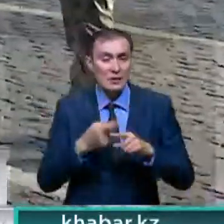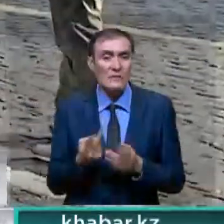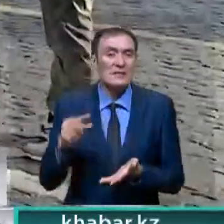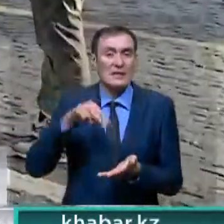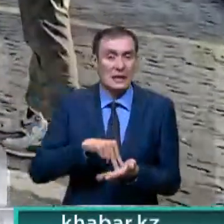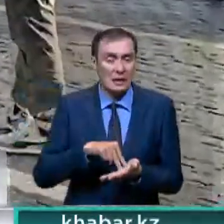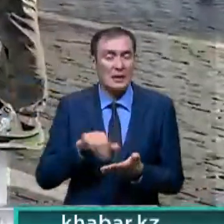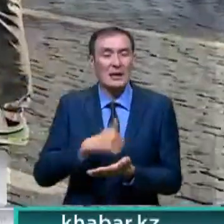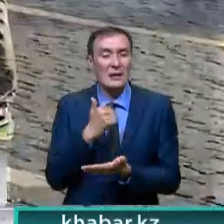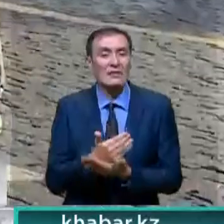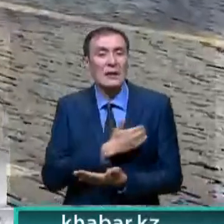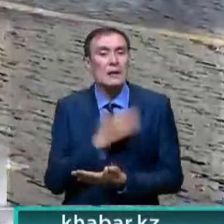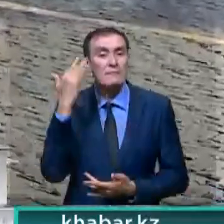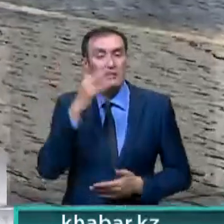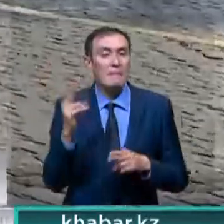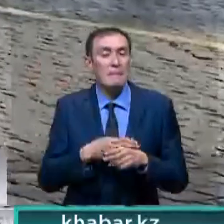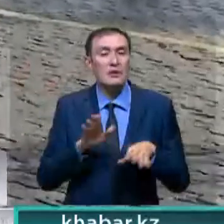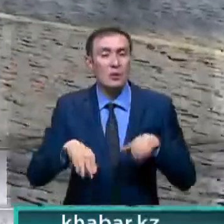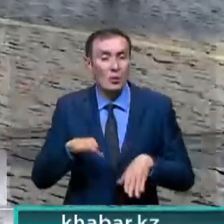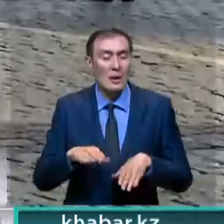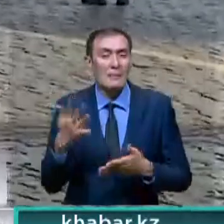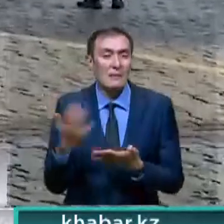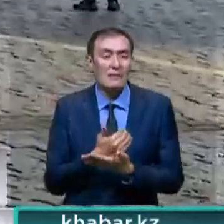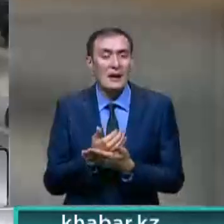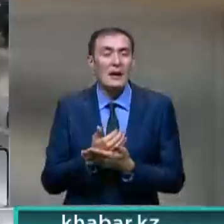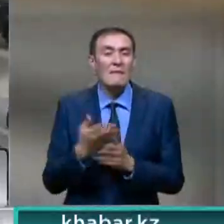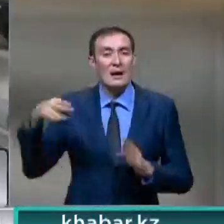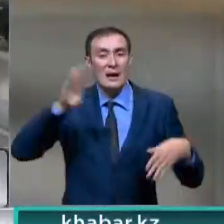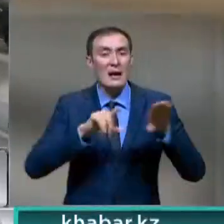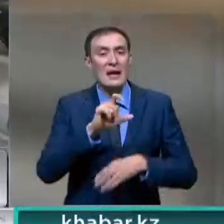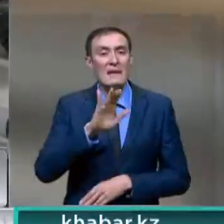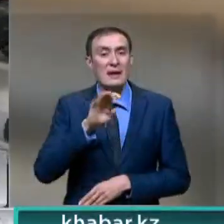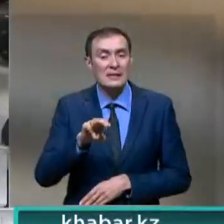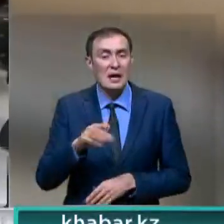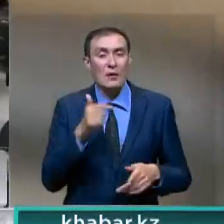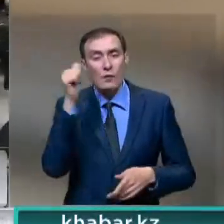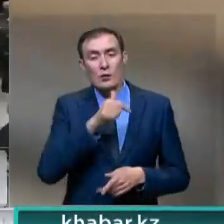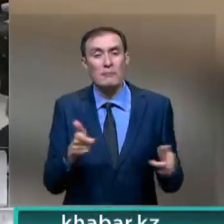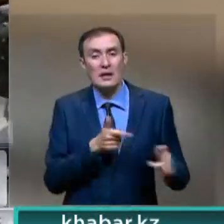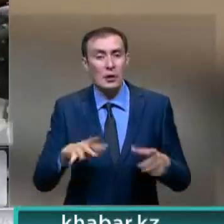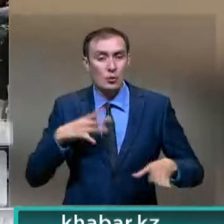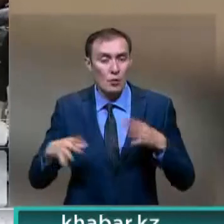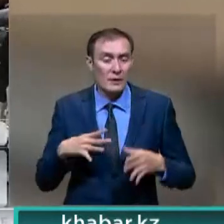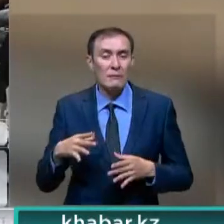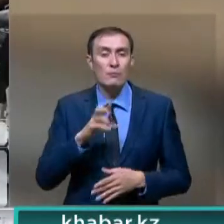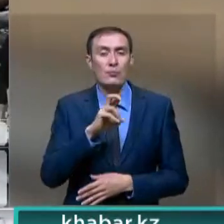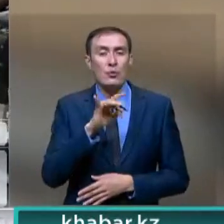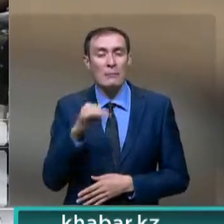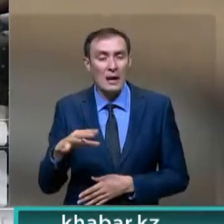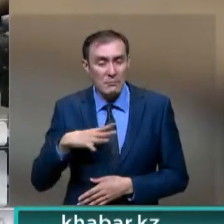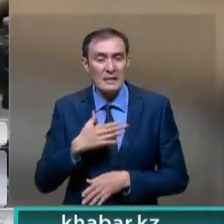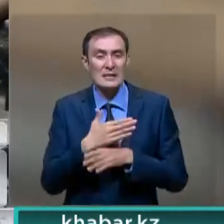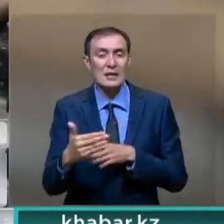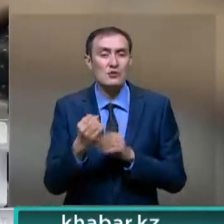сейчас главная мечта девушки без ног, покорившей базовый лагерь Эвереста. Год подготовки, первые тренировки в горах Бурабая,